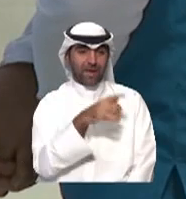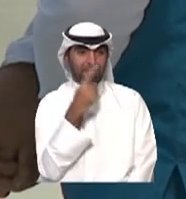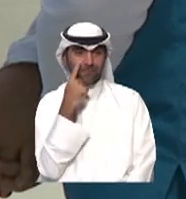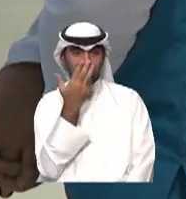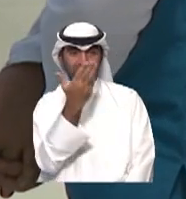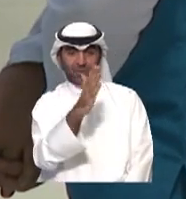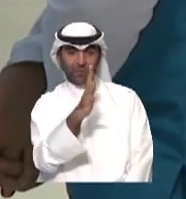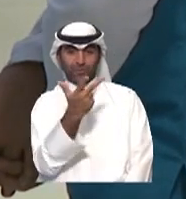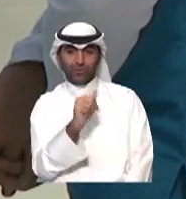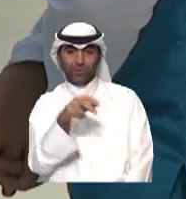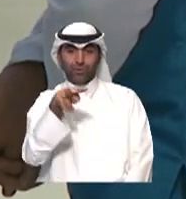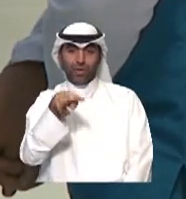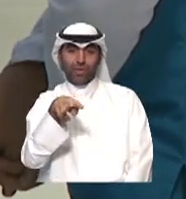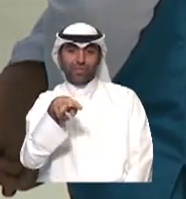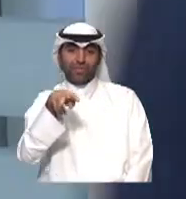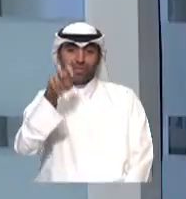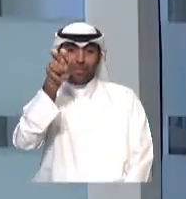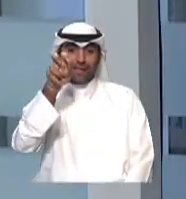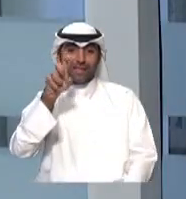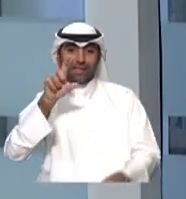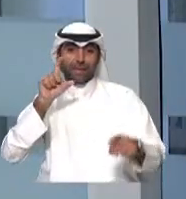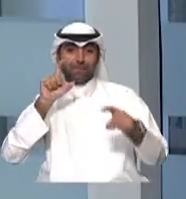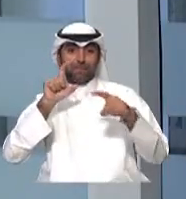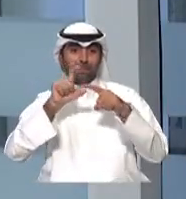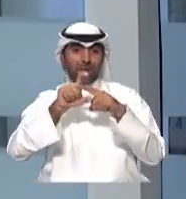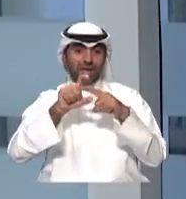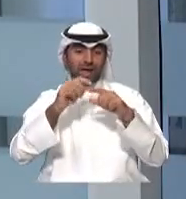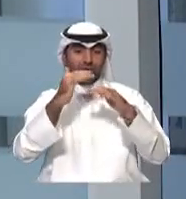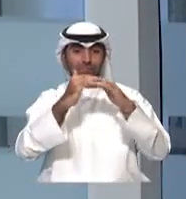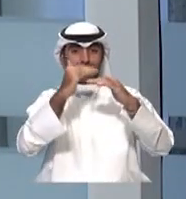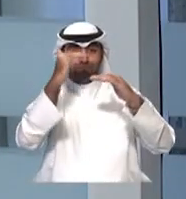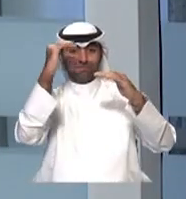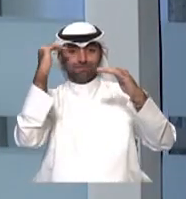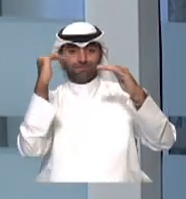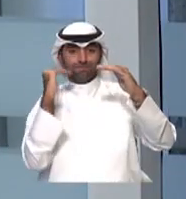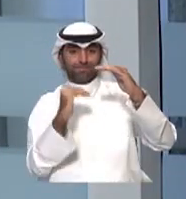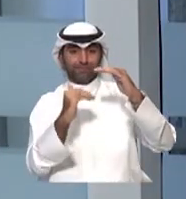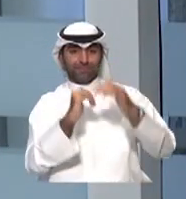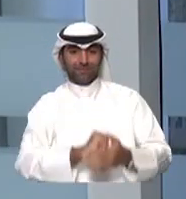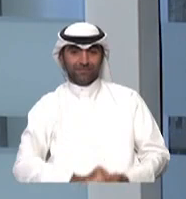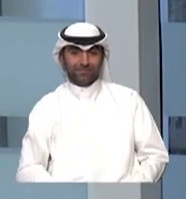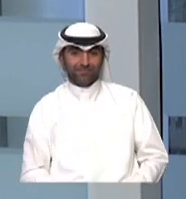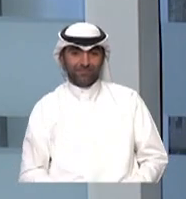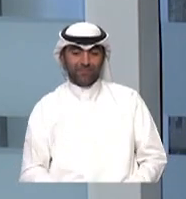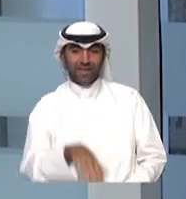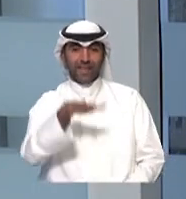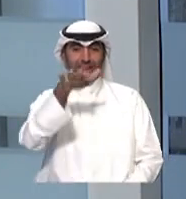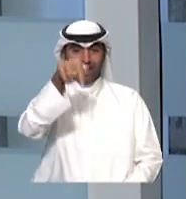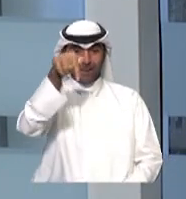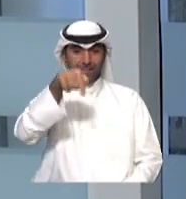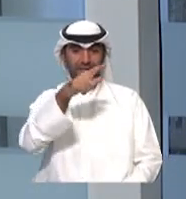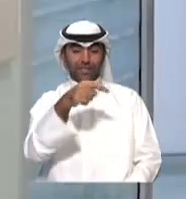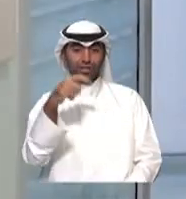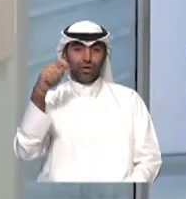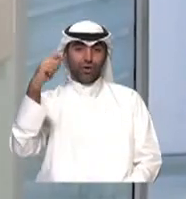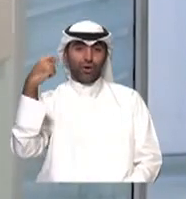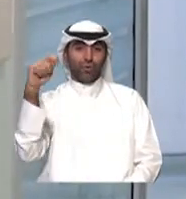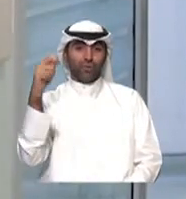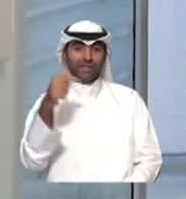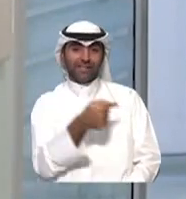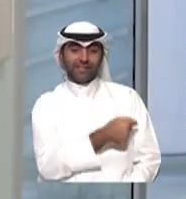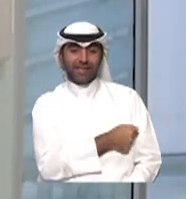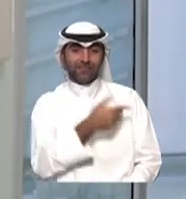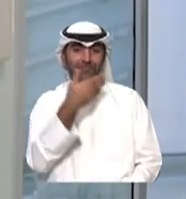80% مقارنة بشهر يونيو الماضي. قمنا بإغلاق بعض الأجنحة، الحمد لله سكرنا تقريبا 3